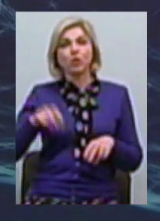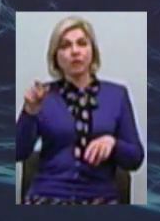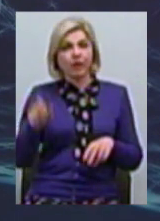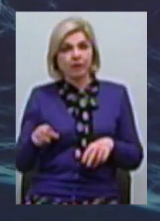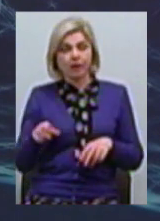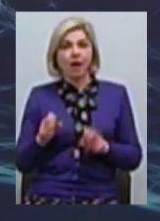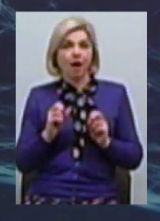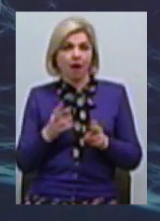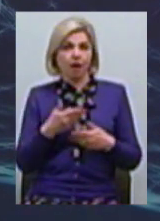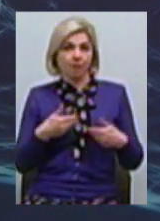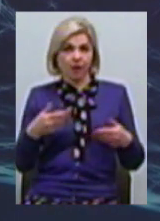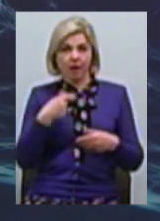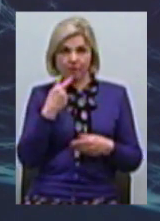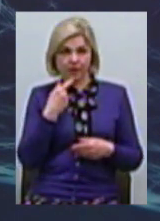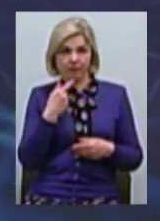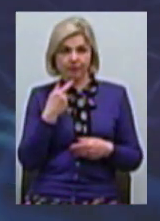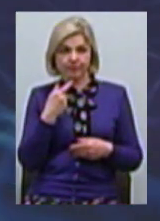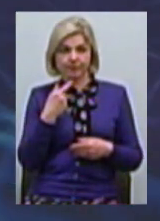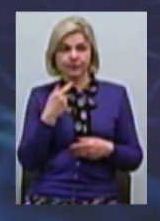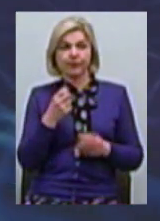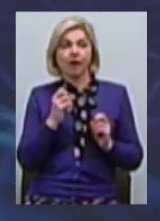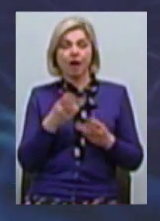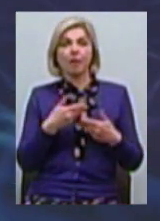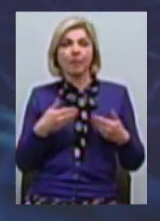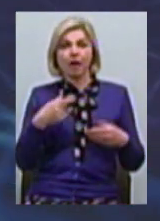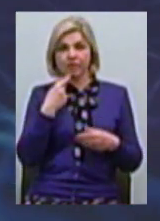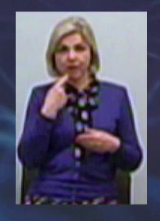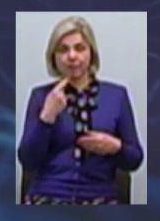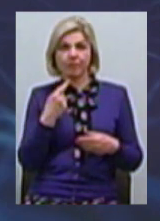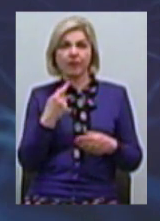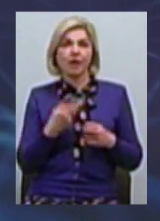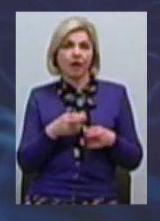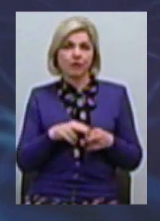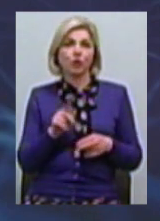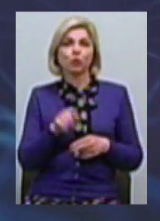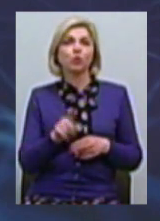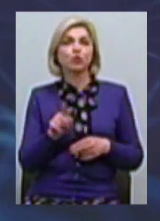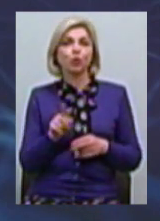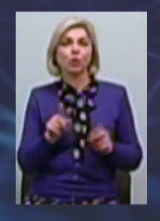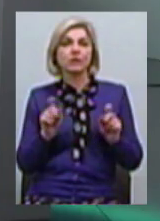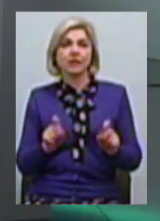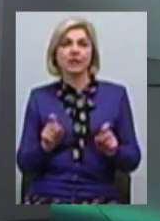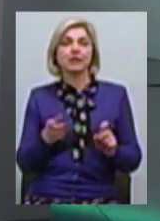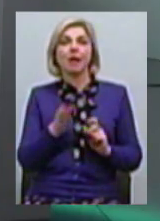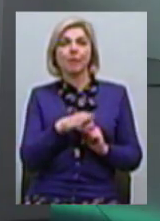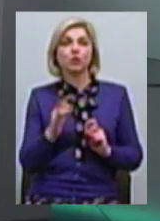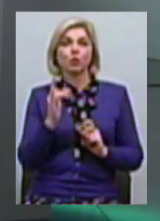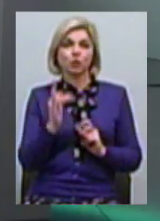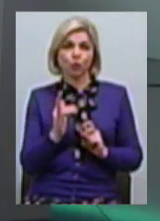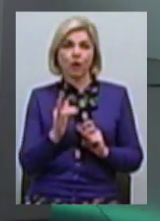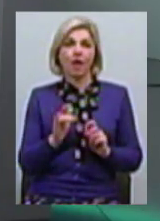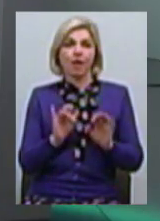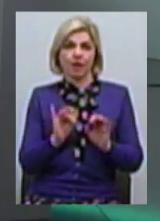это, как мы говорим… как мы говорим, это, по сути, то, что сидит между стулом и